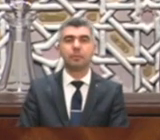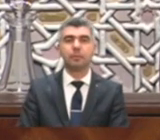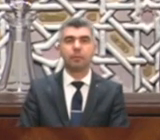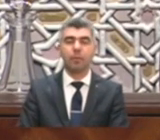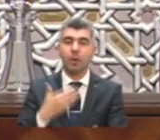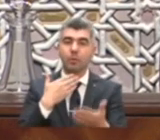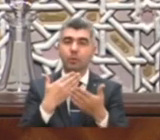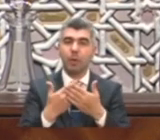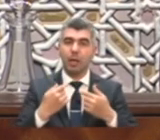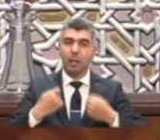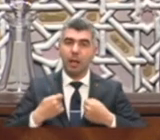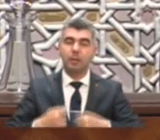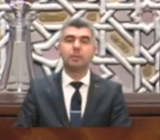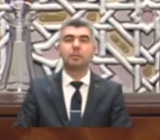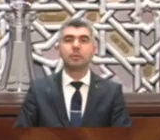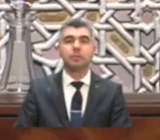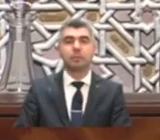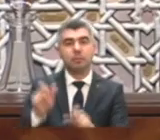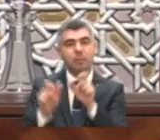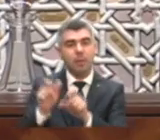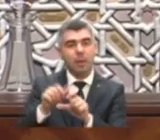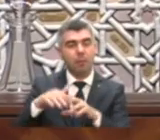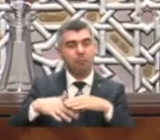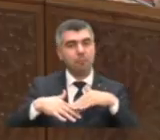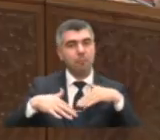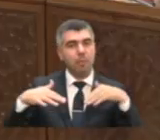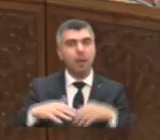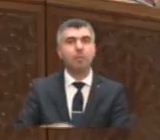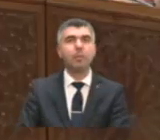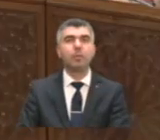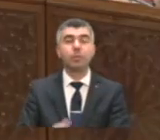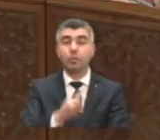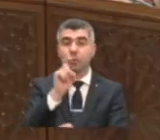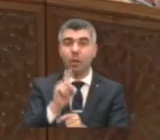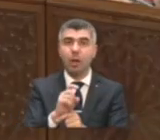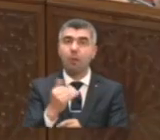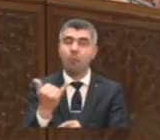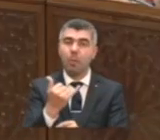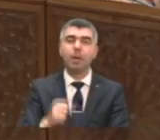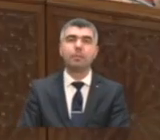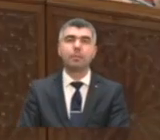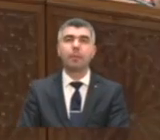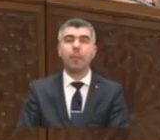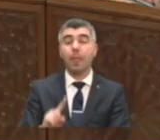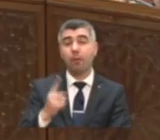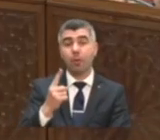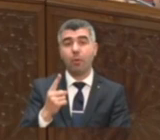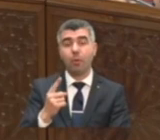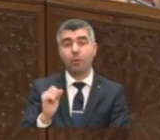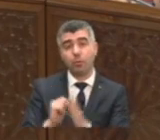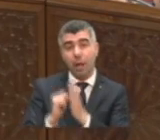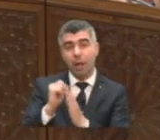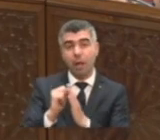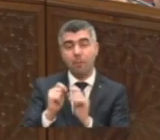شكرا سيد رئيس، شكرا سيدات النائبات على هذا السؤال اللي كنعتبره مهم جدا. اولا نجاح هذا المعرض كان